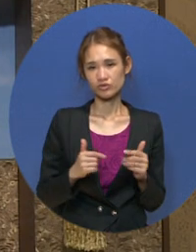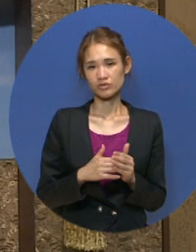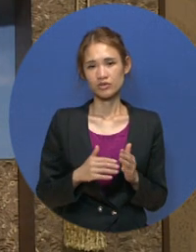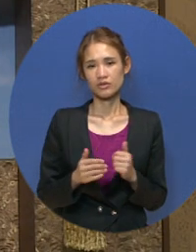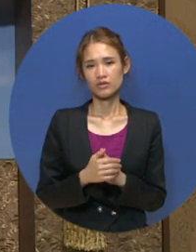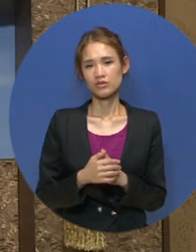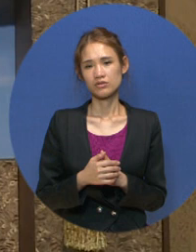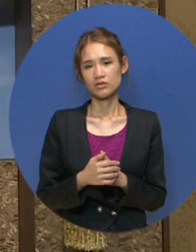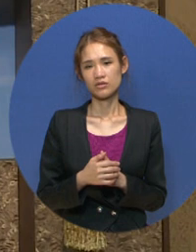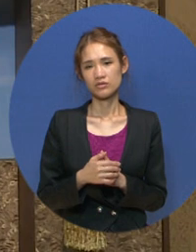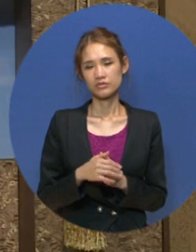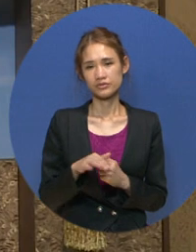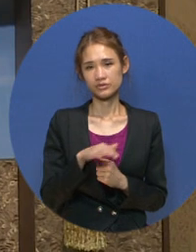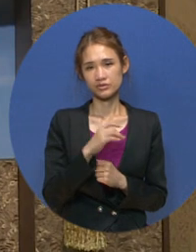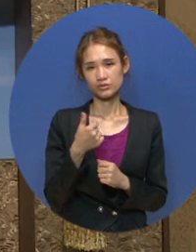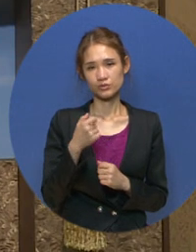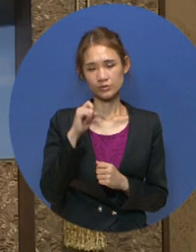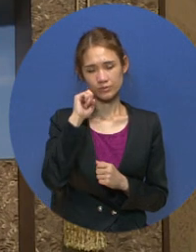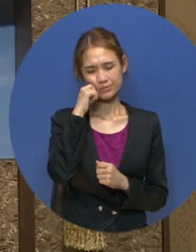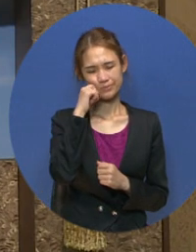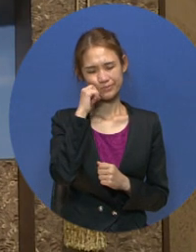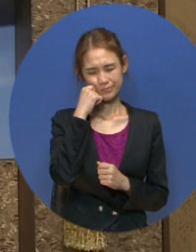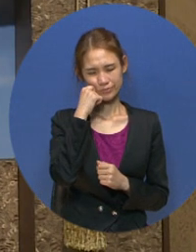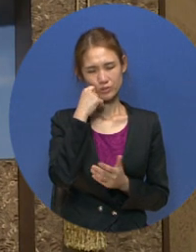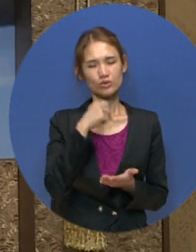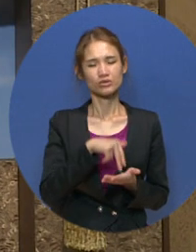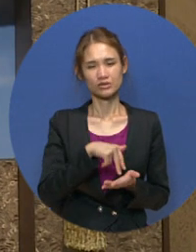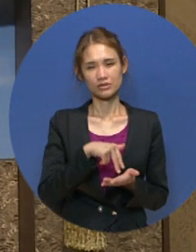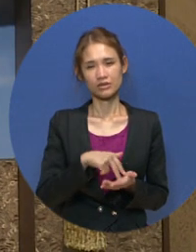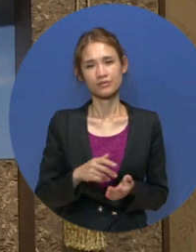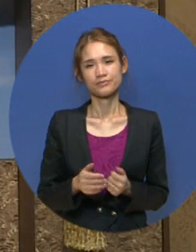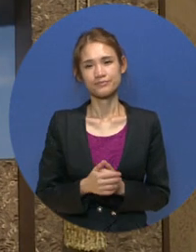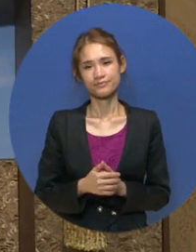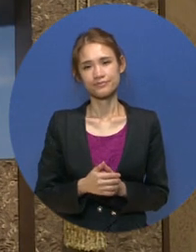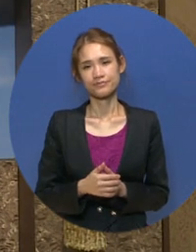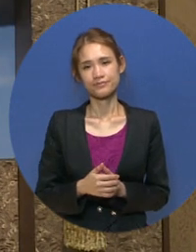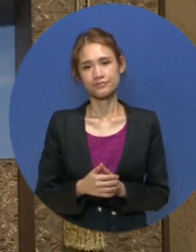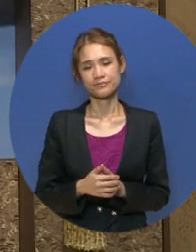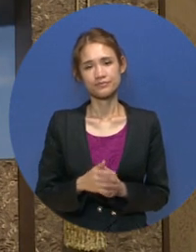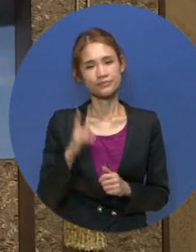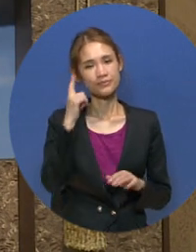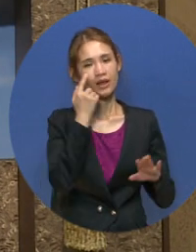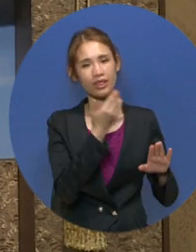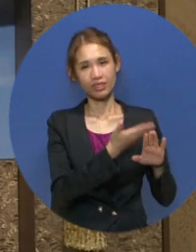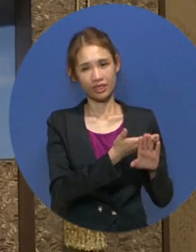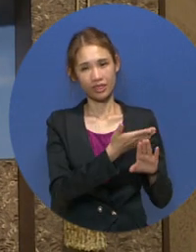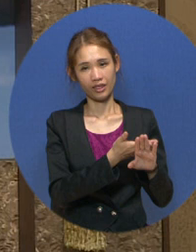그래서 이제 그런 부분에서 저희가 조금 어려움이 있고요. 또 반면에,